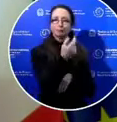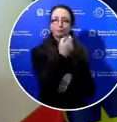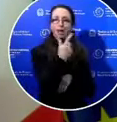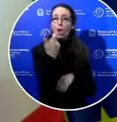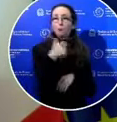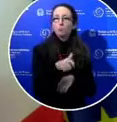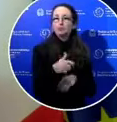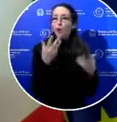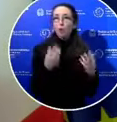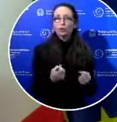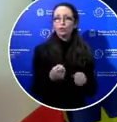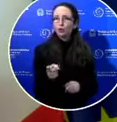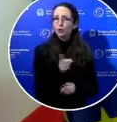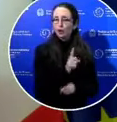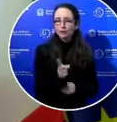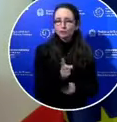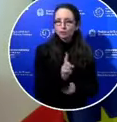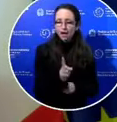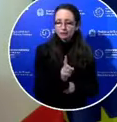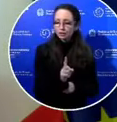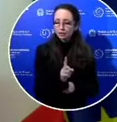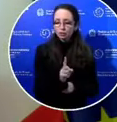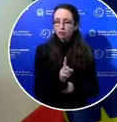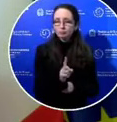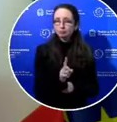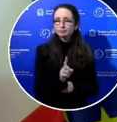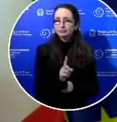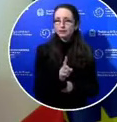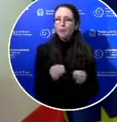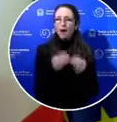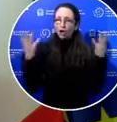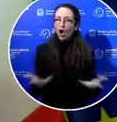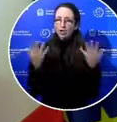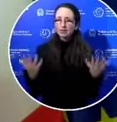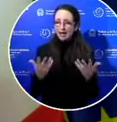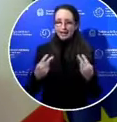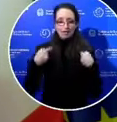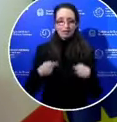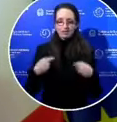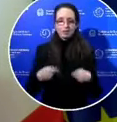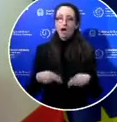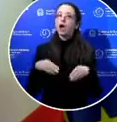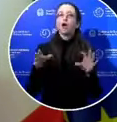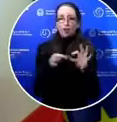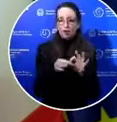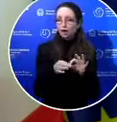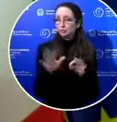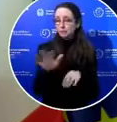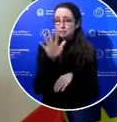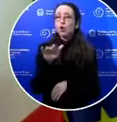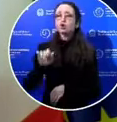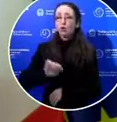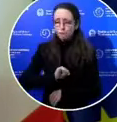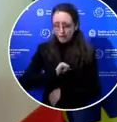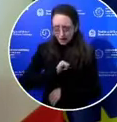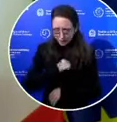si accetta quello che fa parte della vita, tra cui la sofferenza. La sofferenza fa parte della